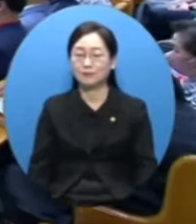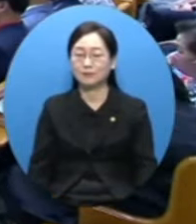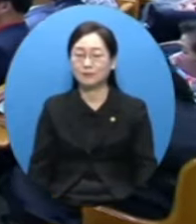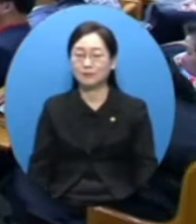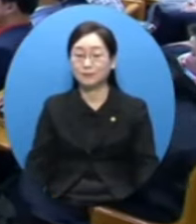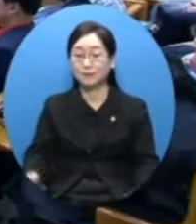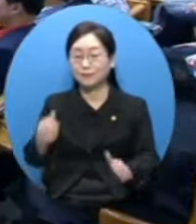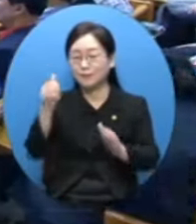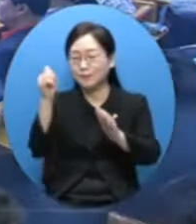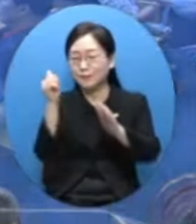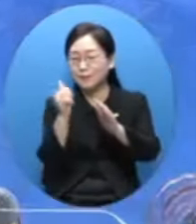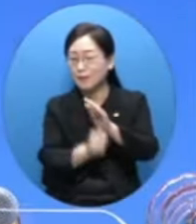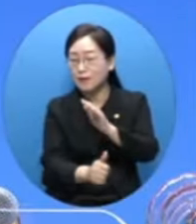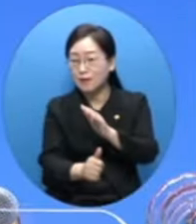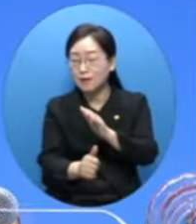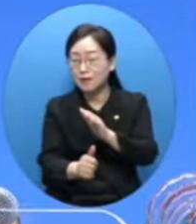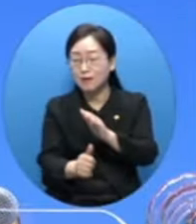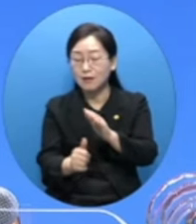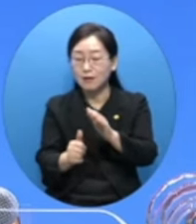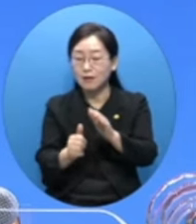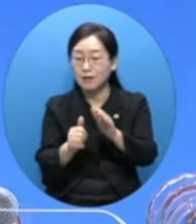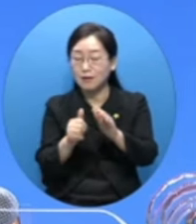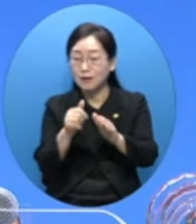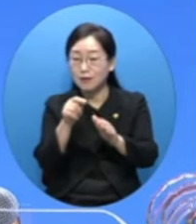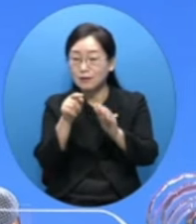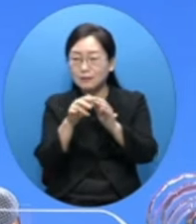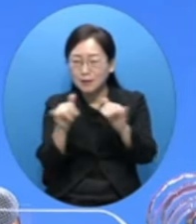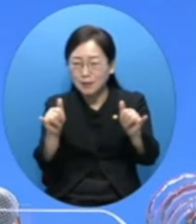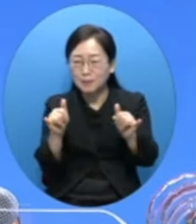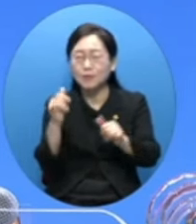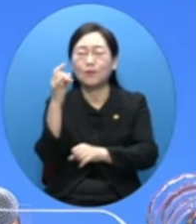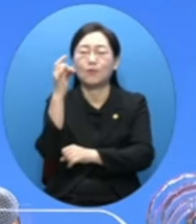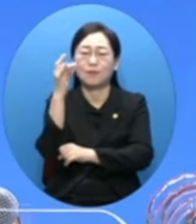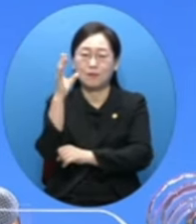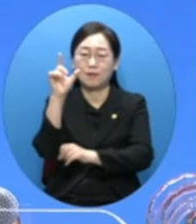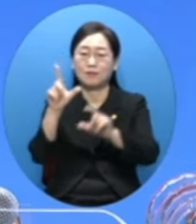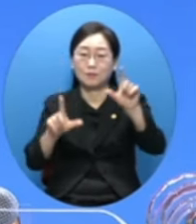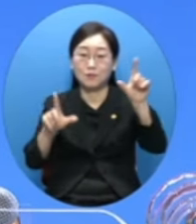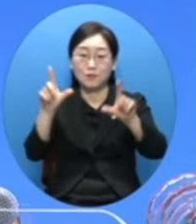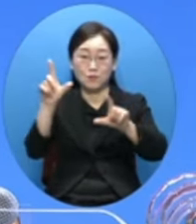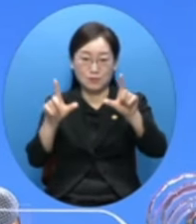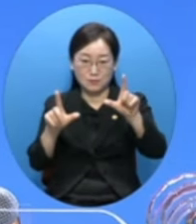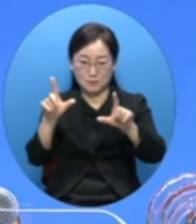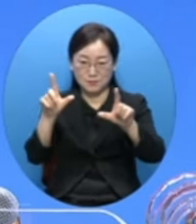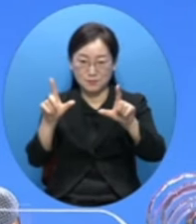타락한 인간의 원래 모습, 우리 인간의